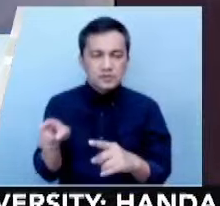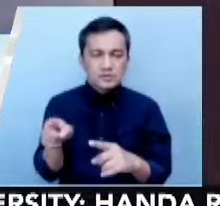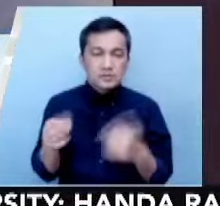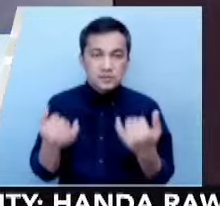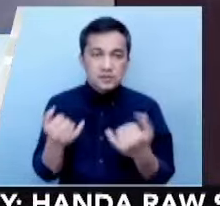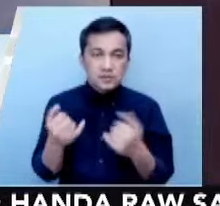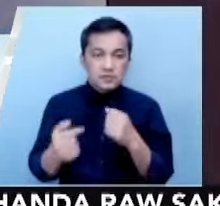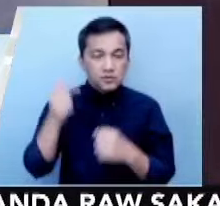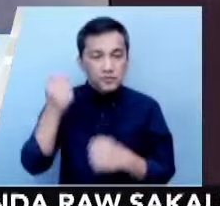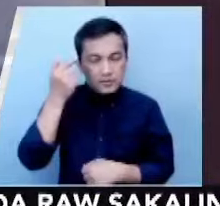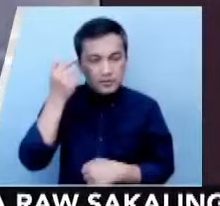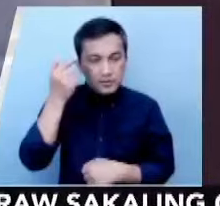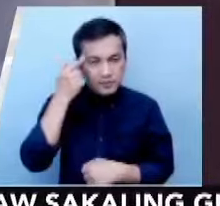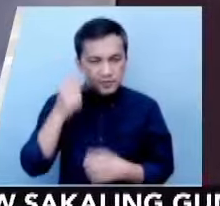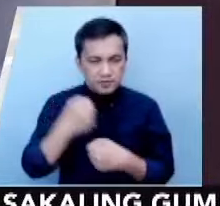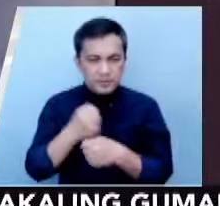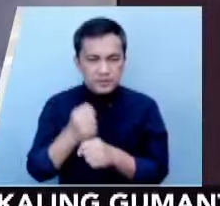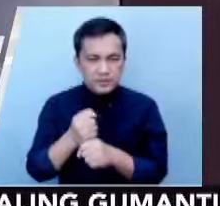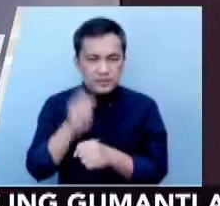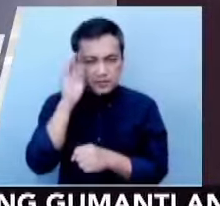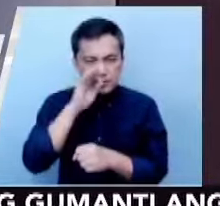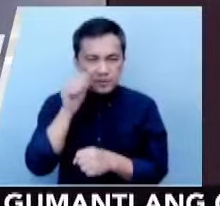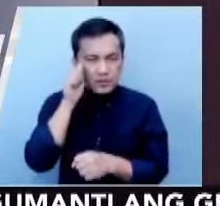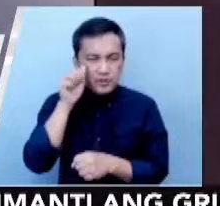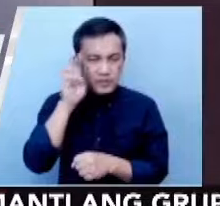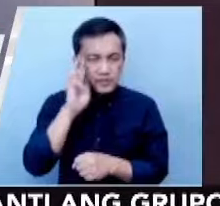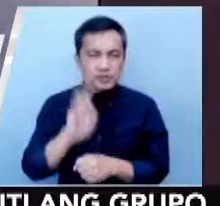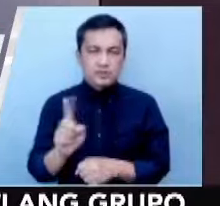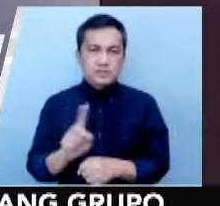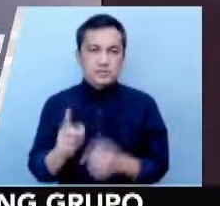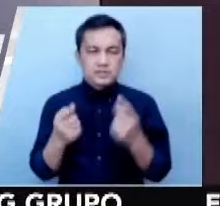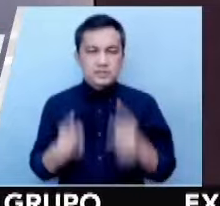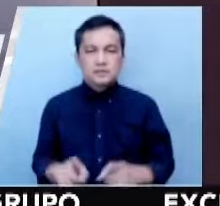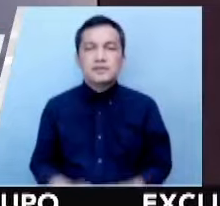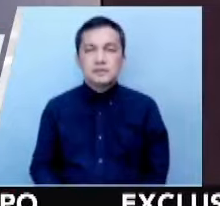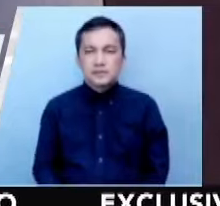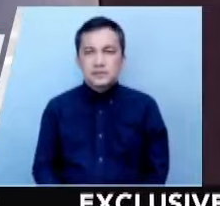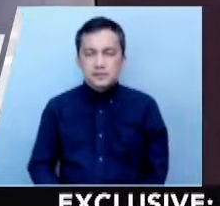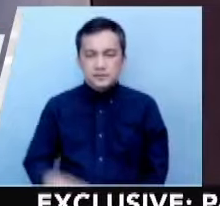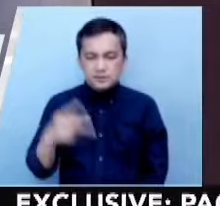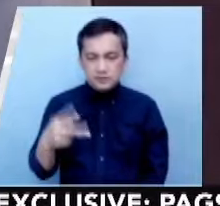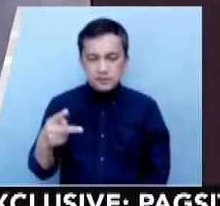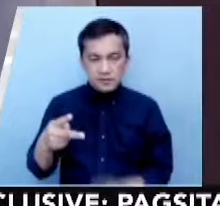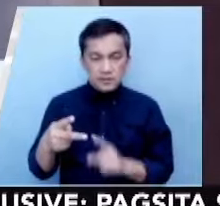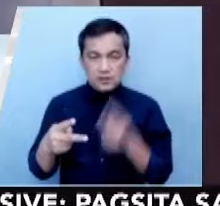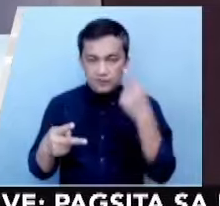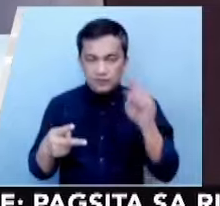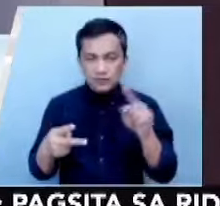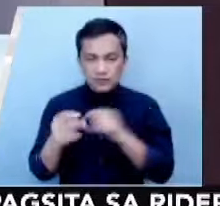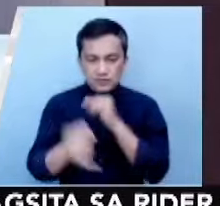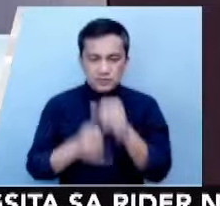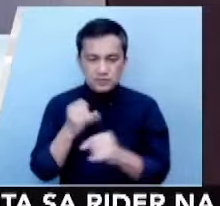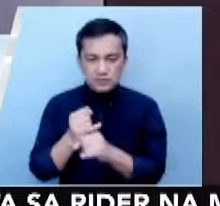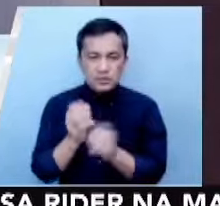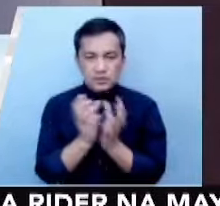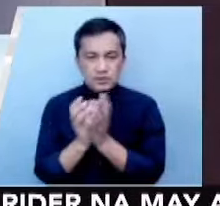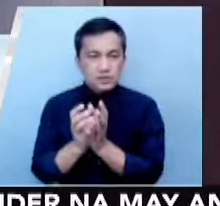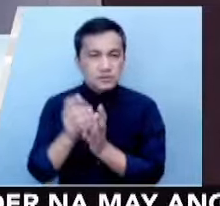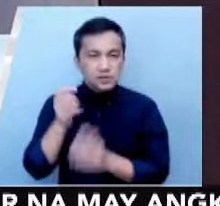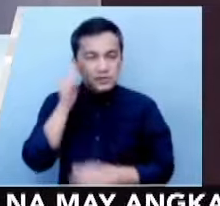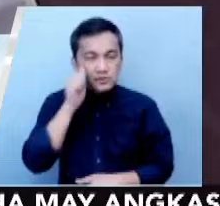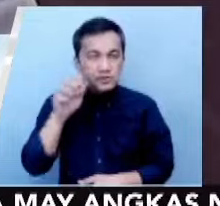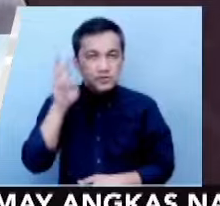make the Filipino aware of what's really happening. And then the second really was for the international community to be aware of the